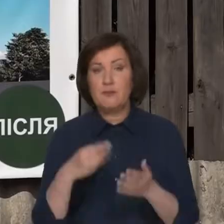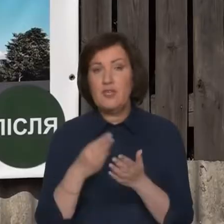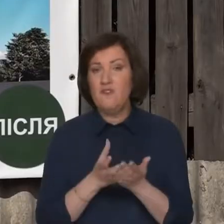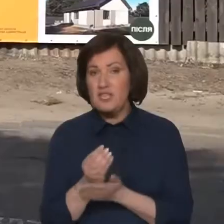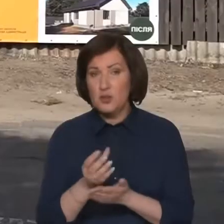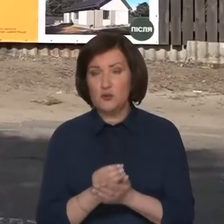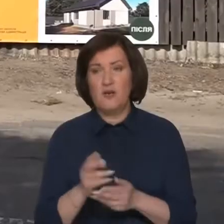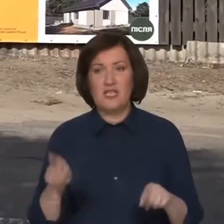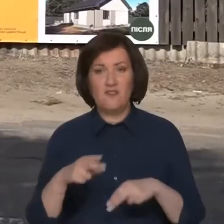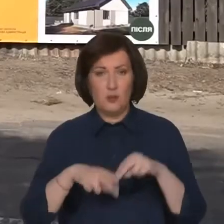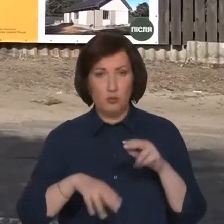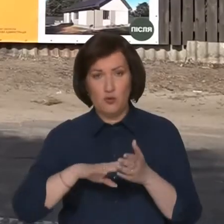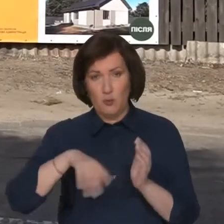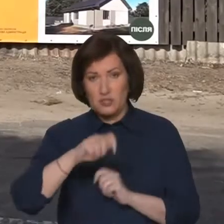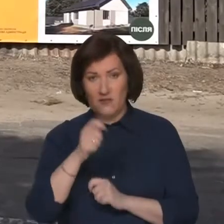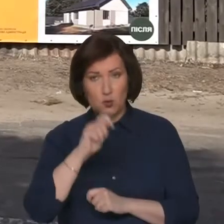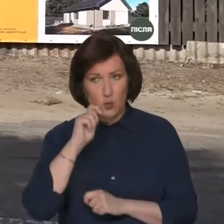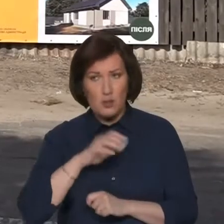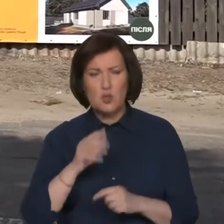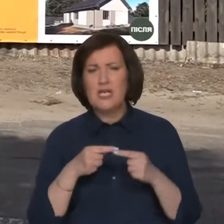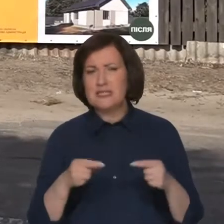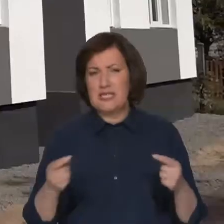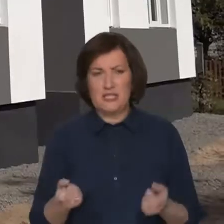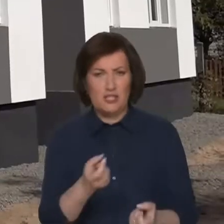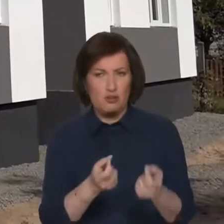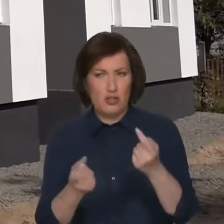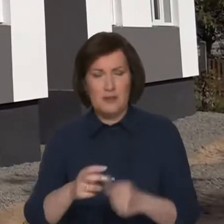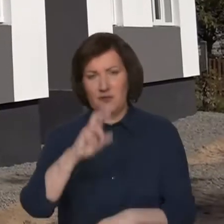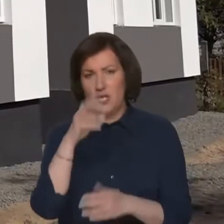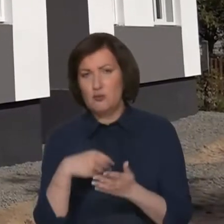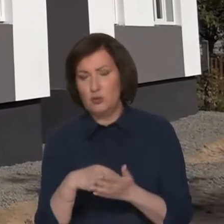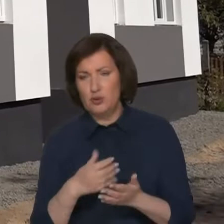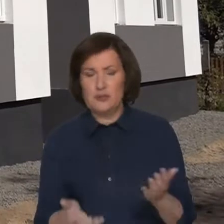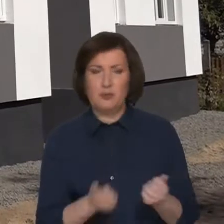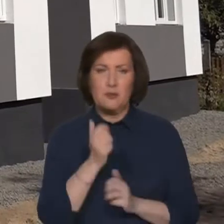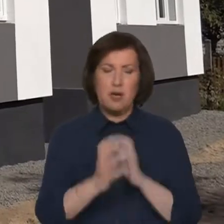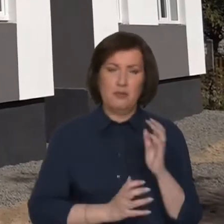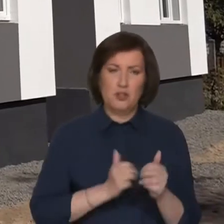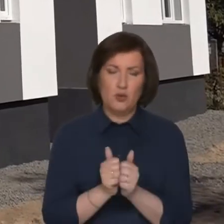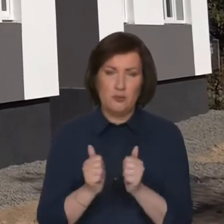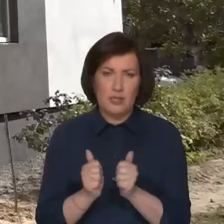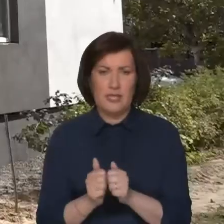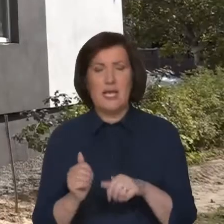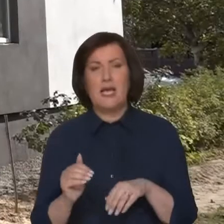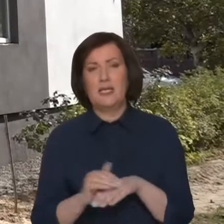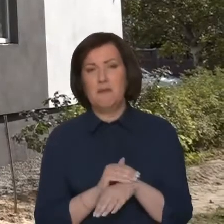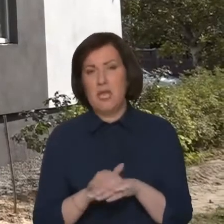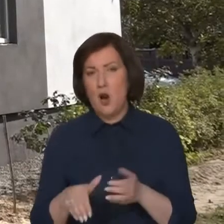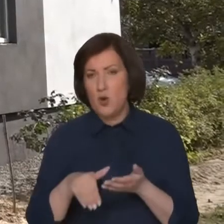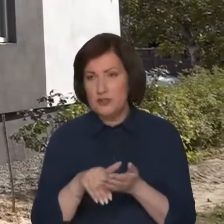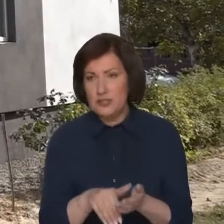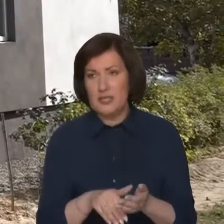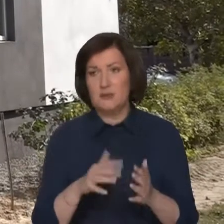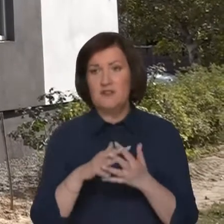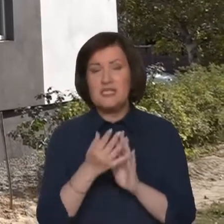Фінансування відбудови повоєнної України відбуватиметься з різних джерел. Це держбюджет, підтримка міжнародних партнерів та благодійників. Наприклад, у